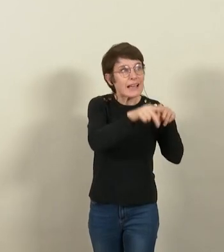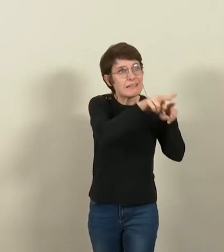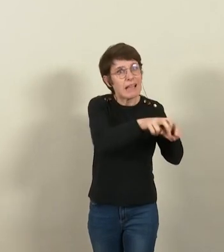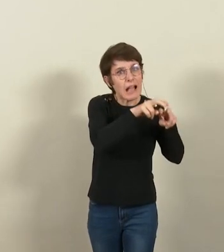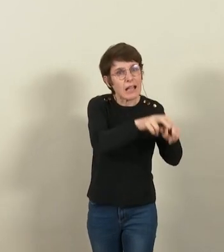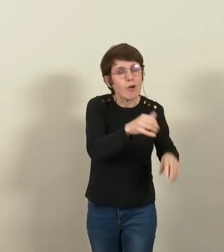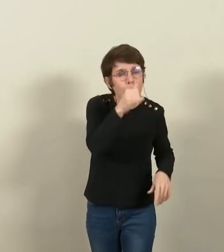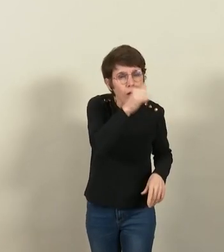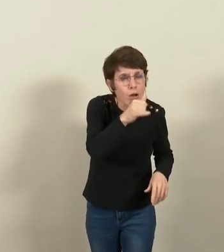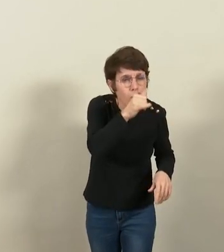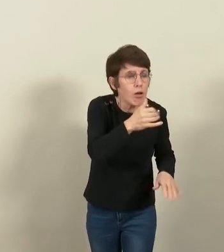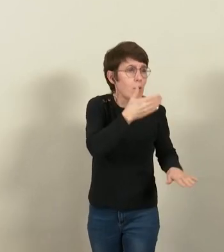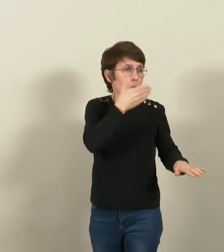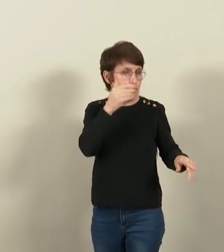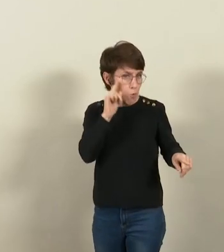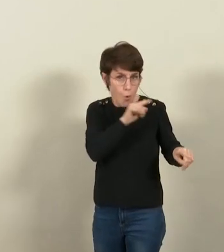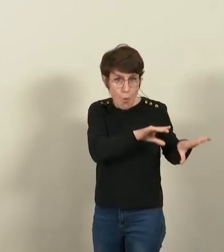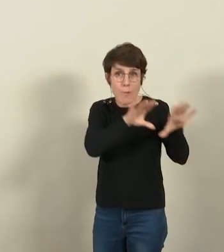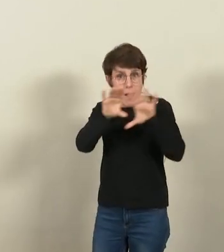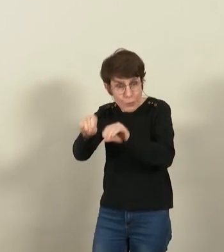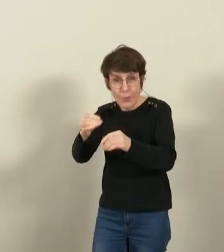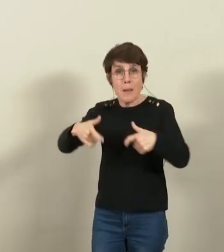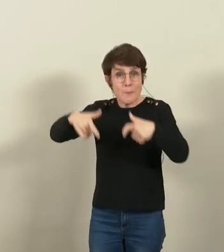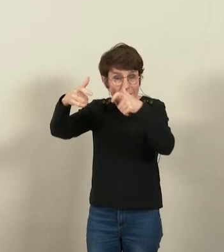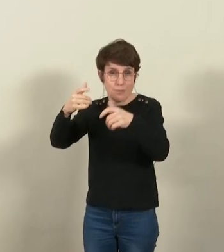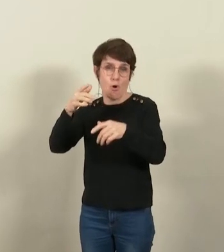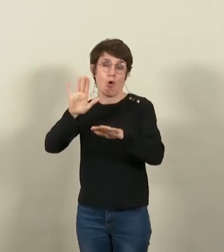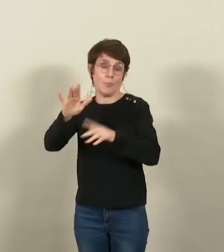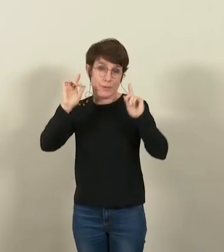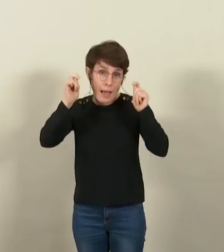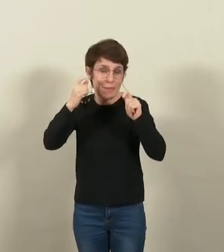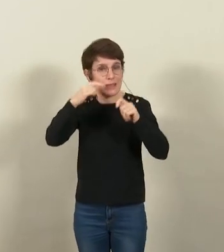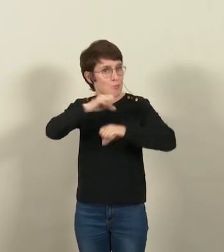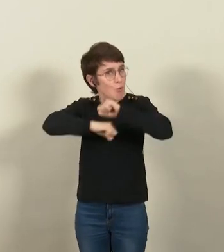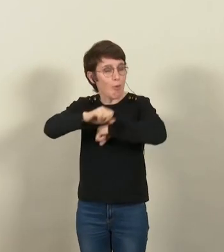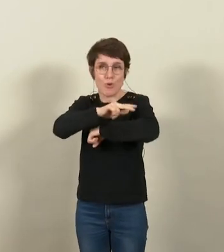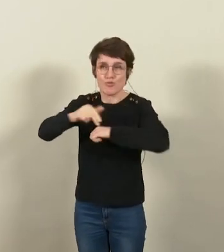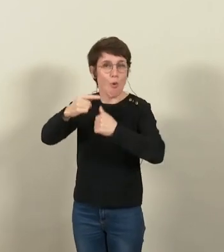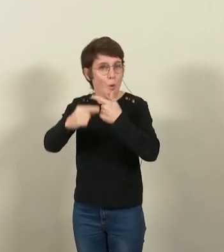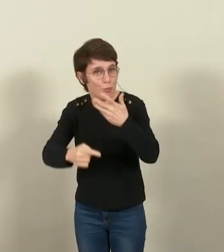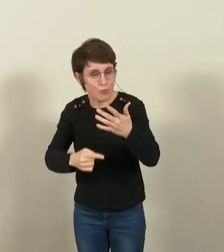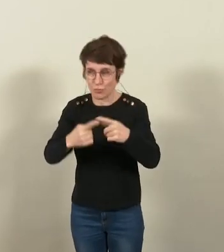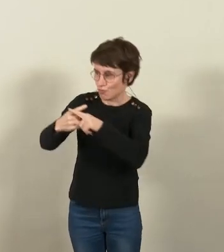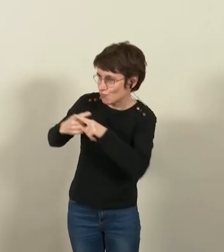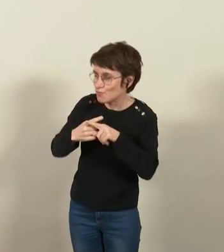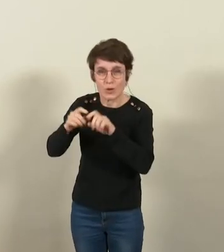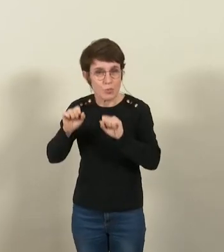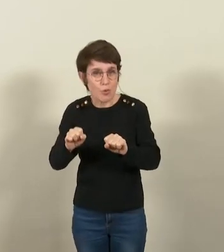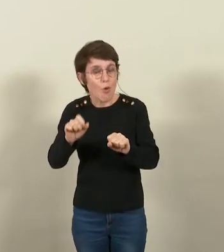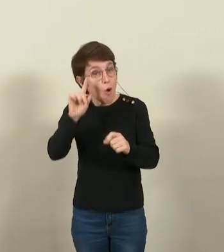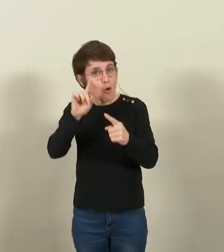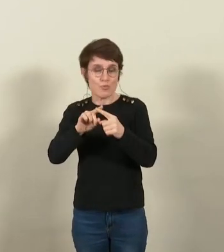bâtiments pour pour en faire des lieux d'activité pour elle et pour d'autres afin de de participer à la revalorisation à la